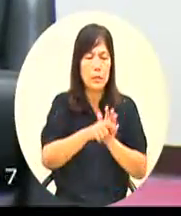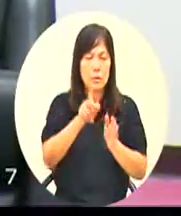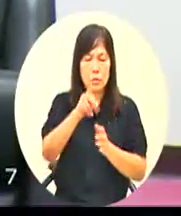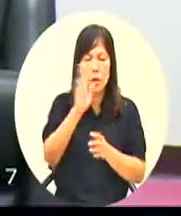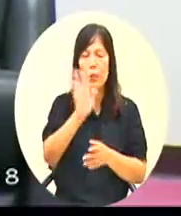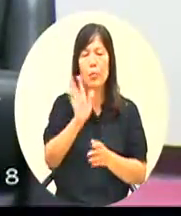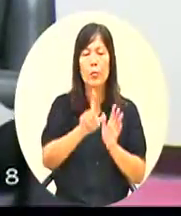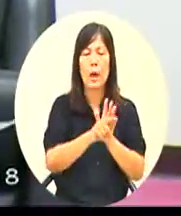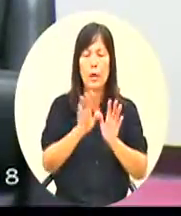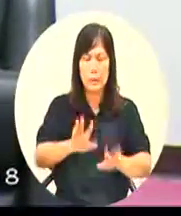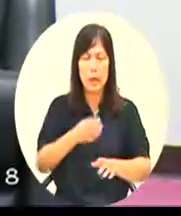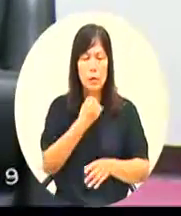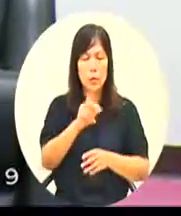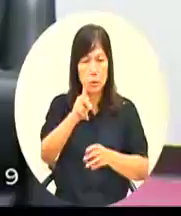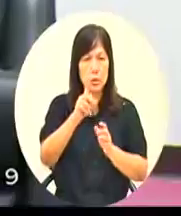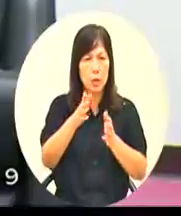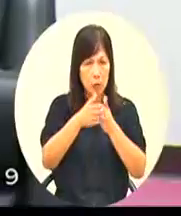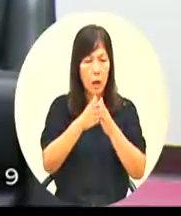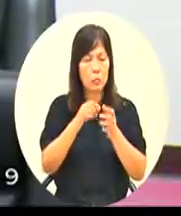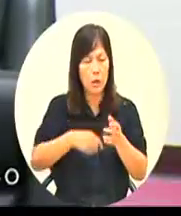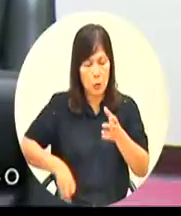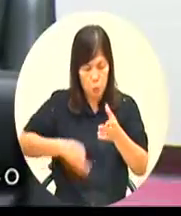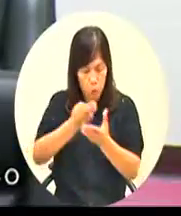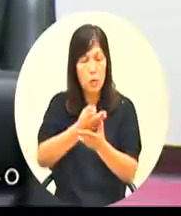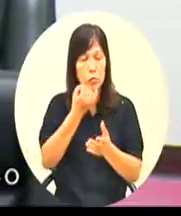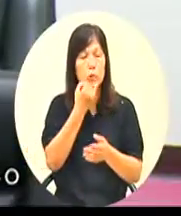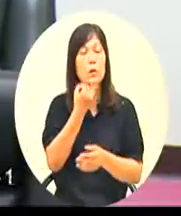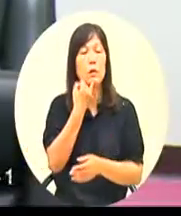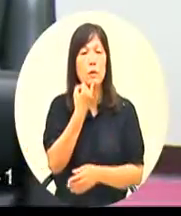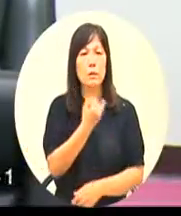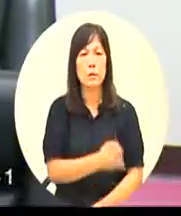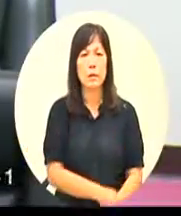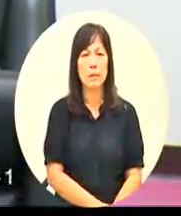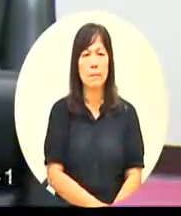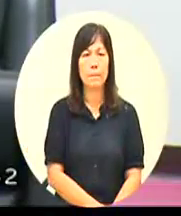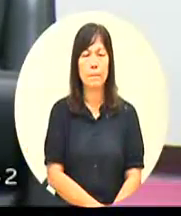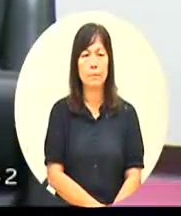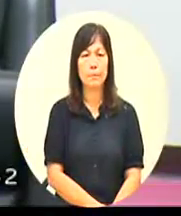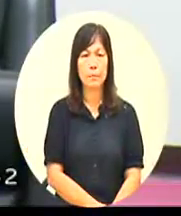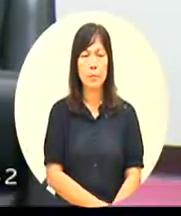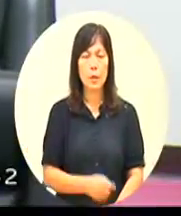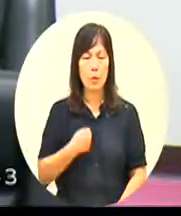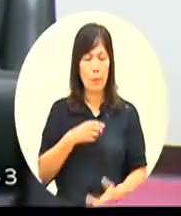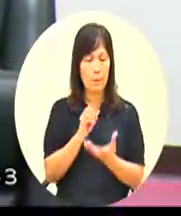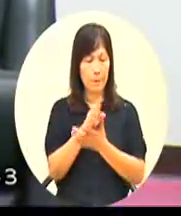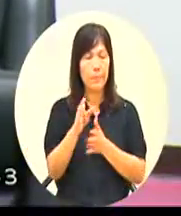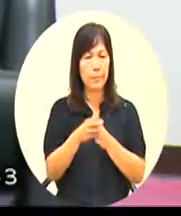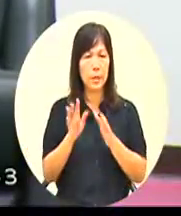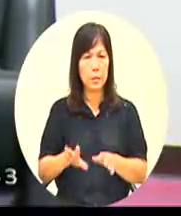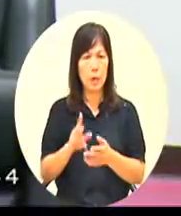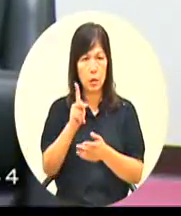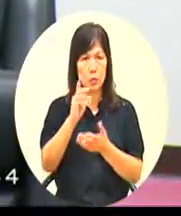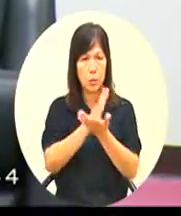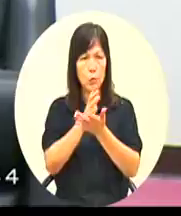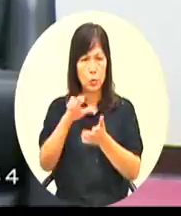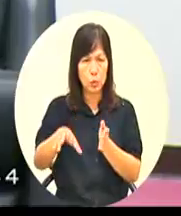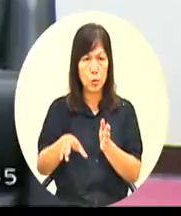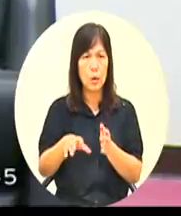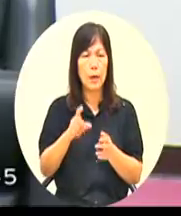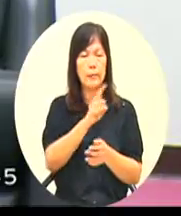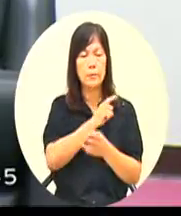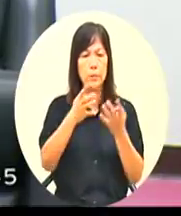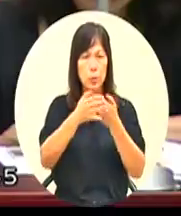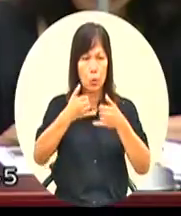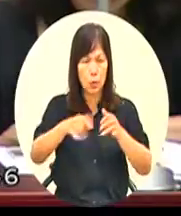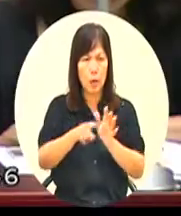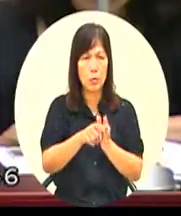借书的话，这样的投资是值得的。 跟陈议员报告，因为其实现在图书馆他们有网络的